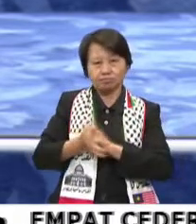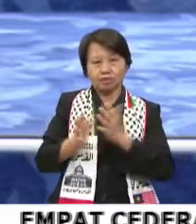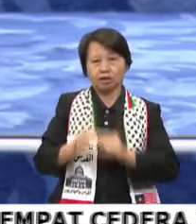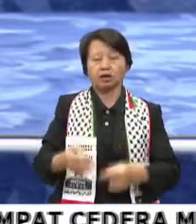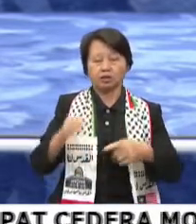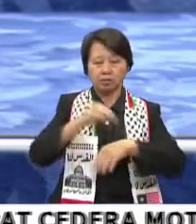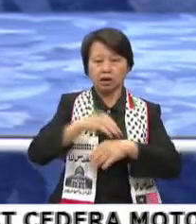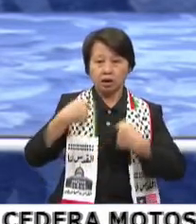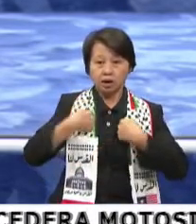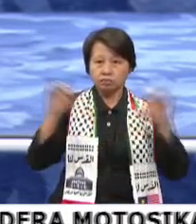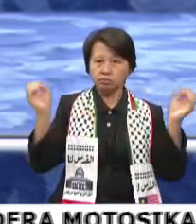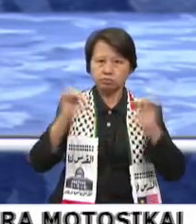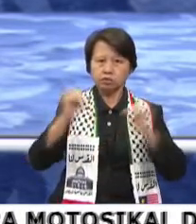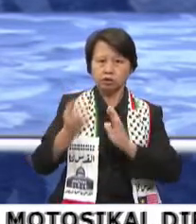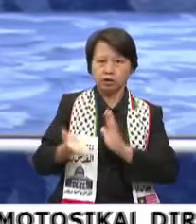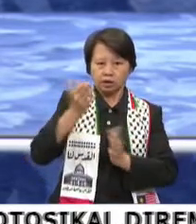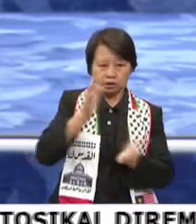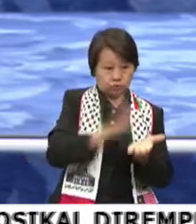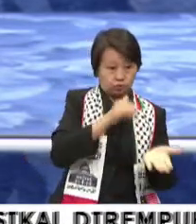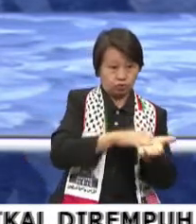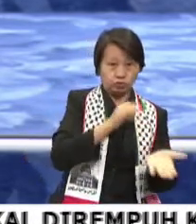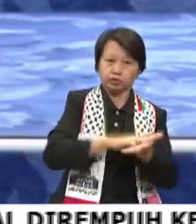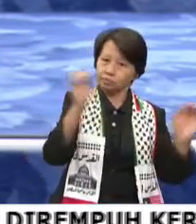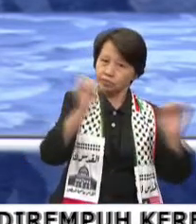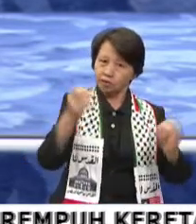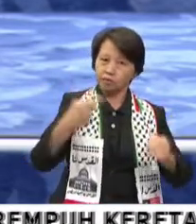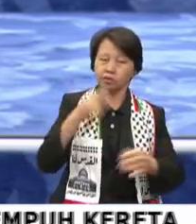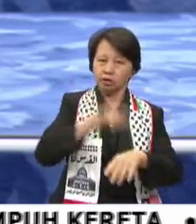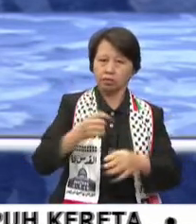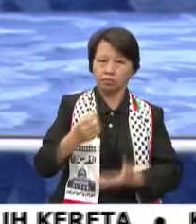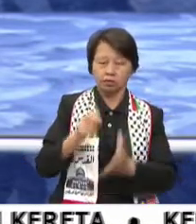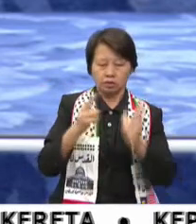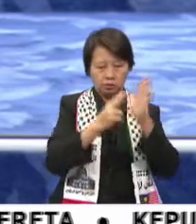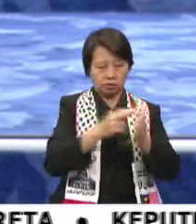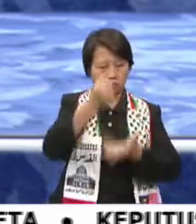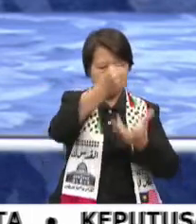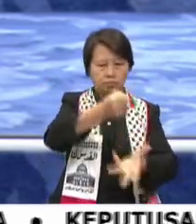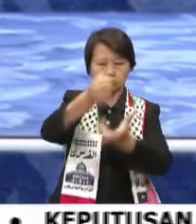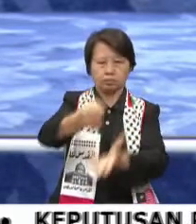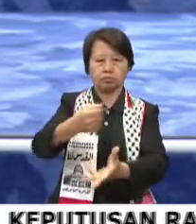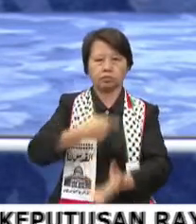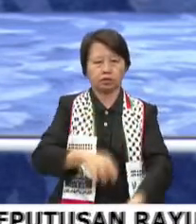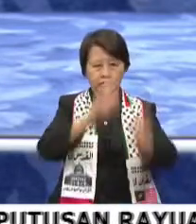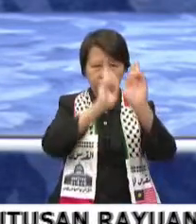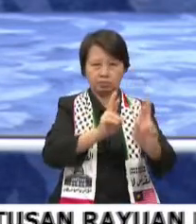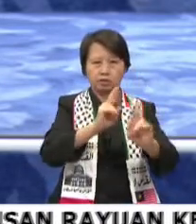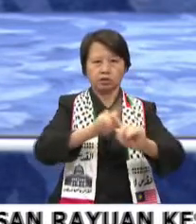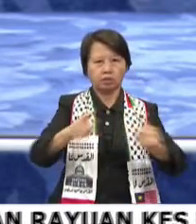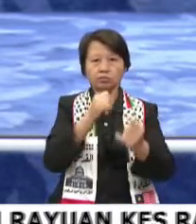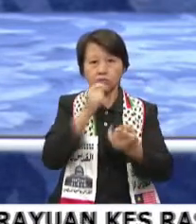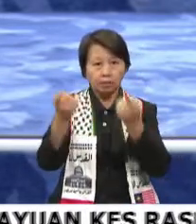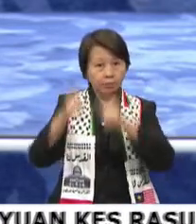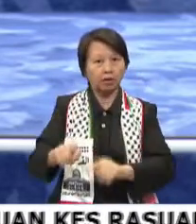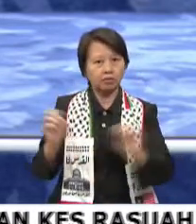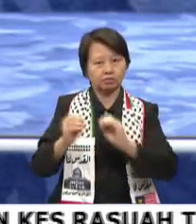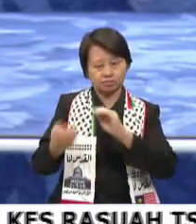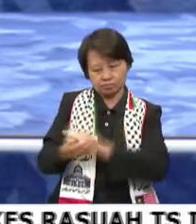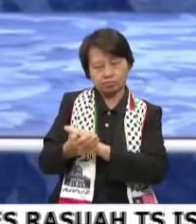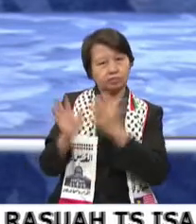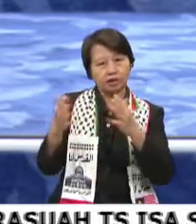masa kami tidak dinaikkan judi masa kami peruntukan diberikan saya salute tapi tak ada